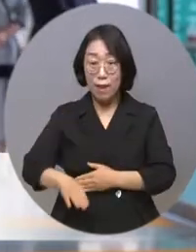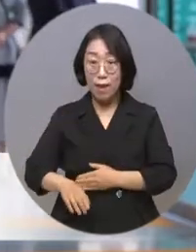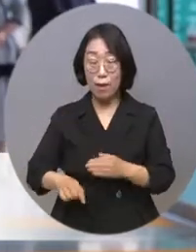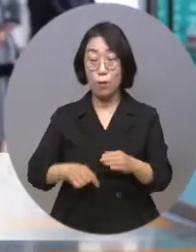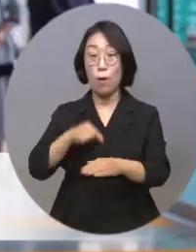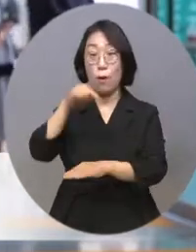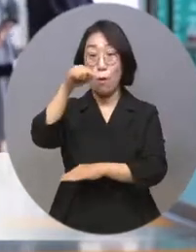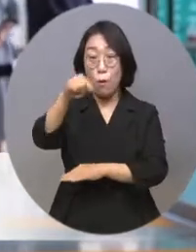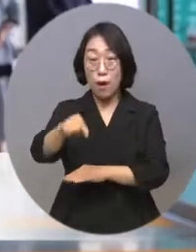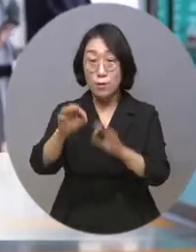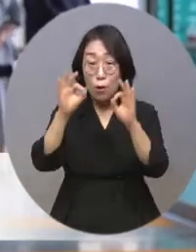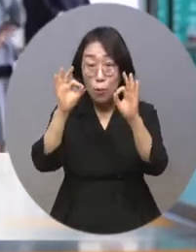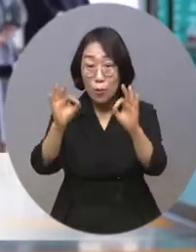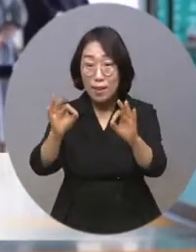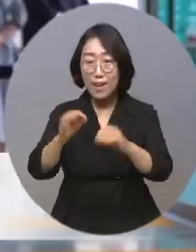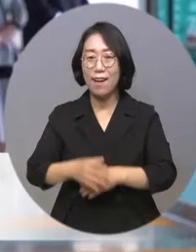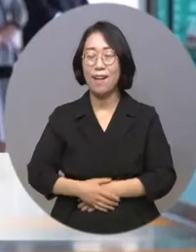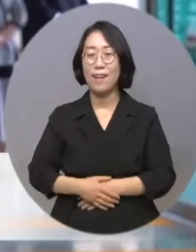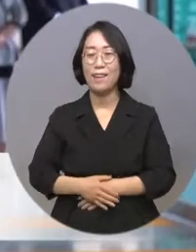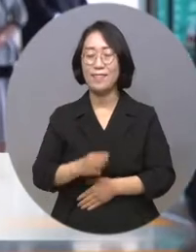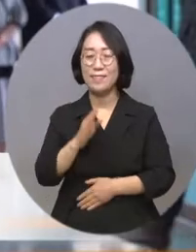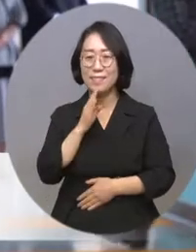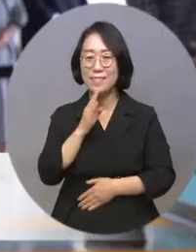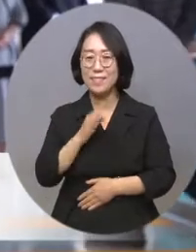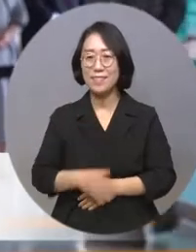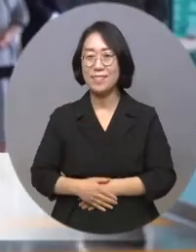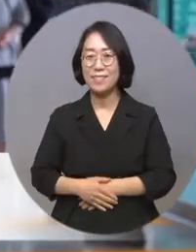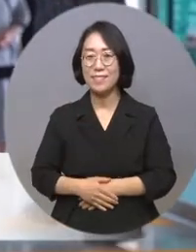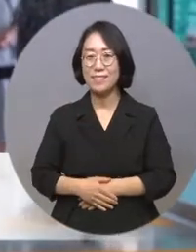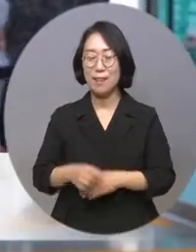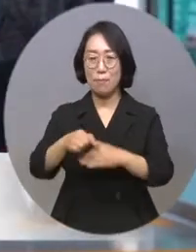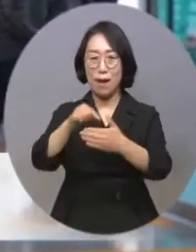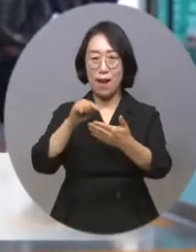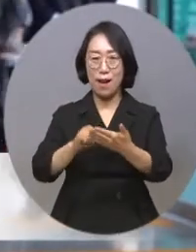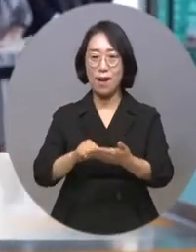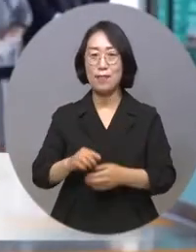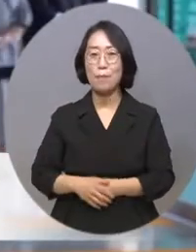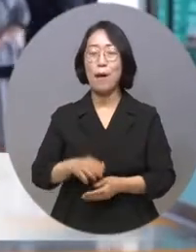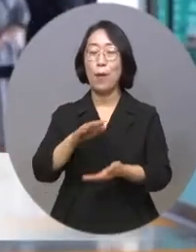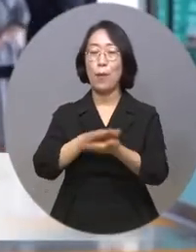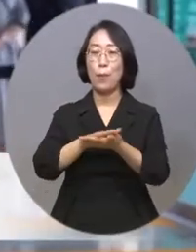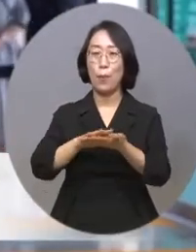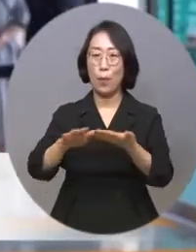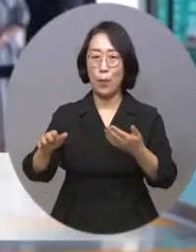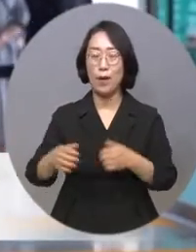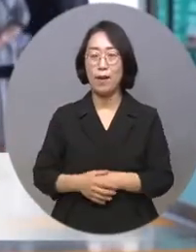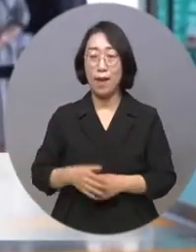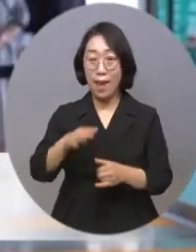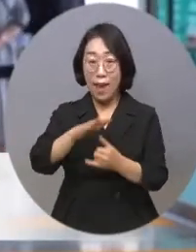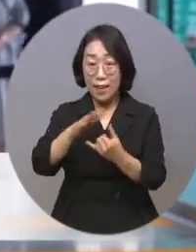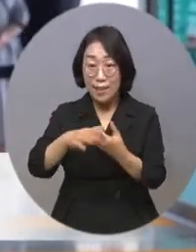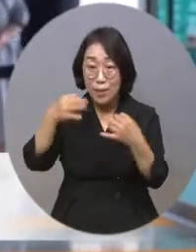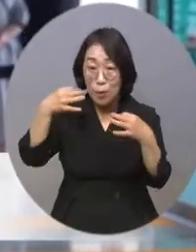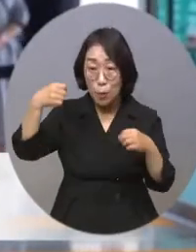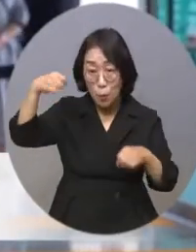행사를 시행하고 보니까 굉장히 참 마음이 흔쾌합니다. 애기들 노는